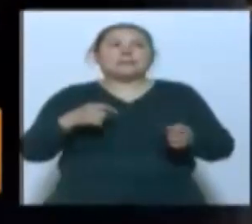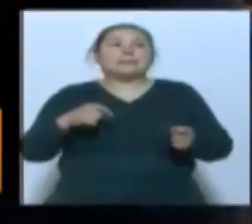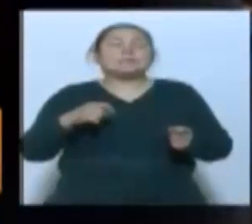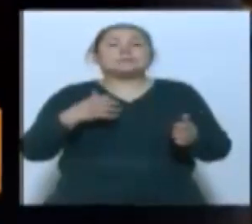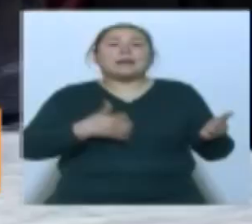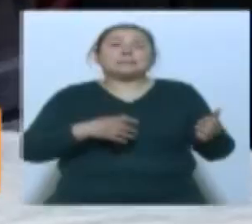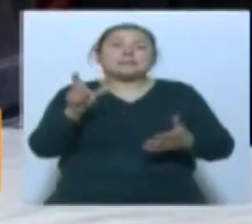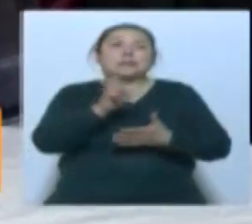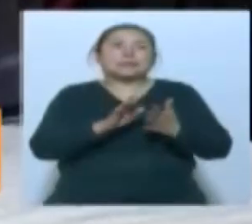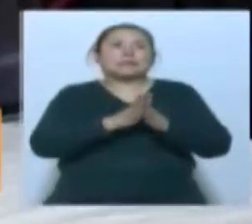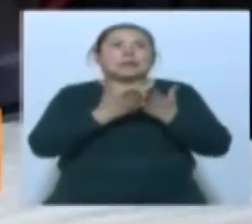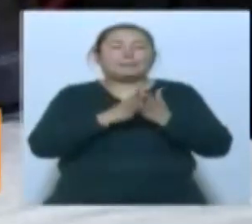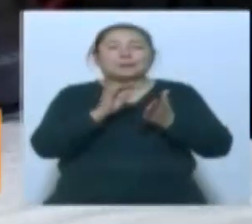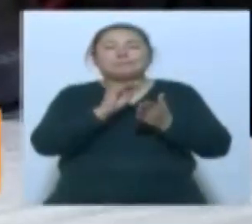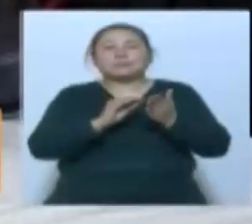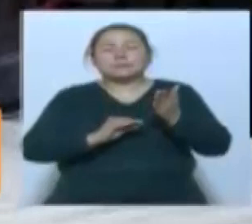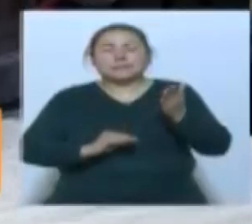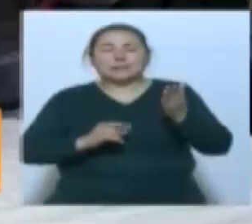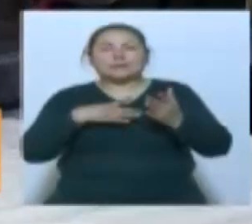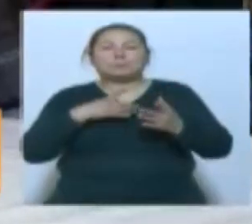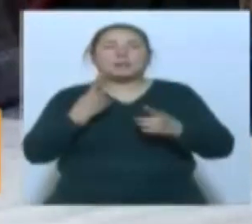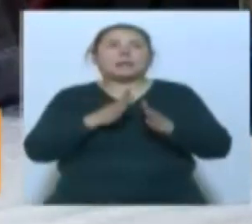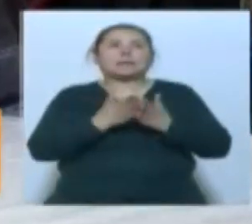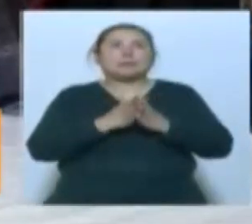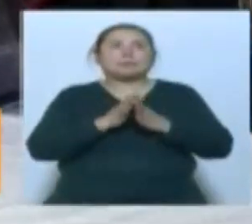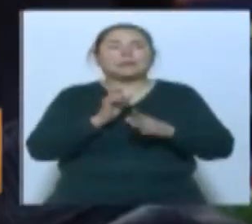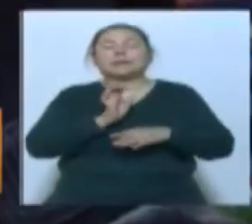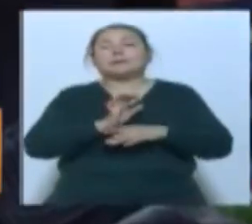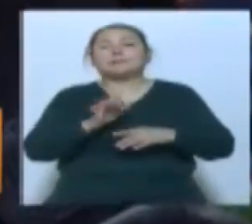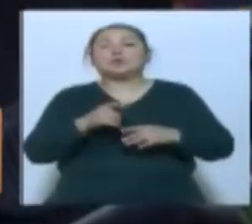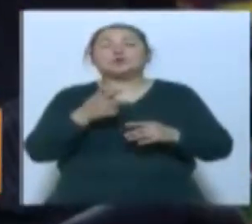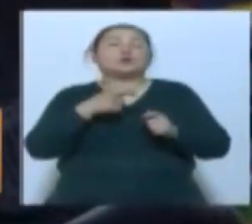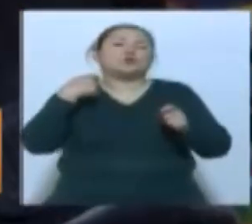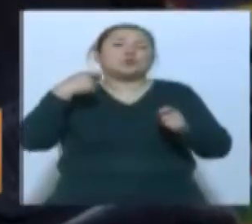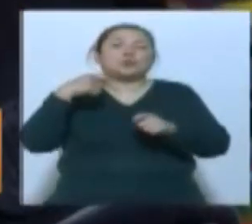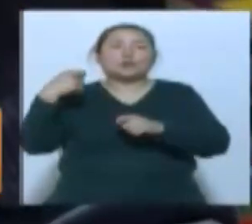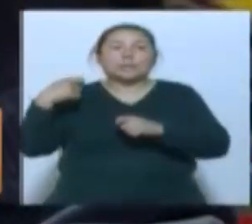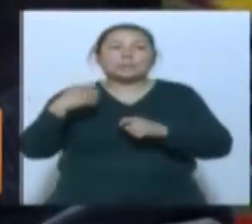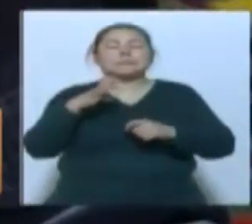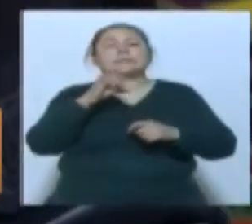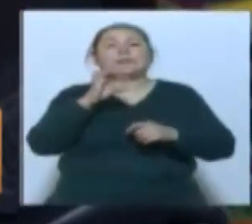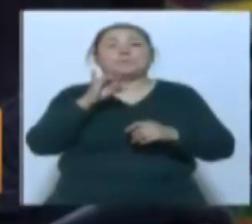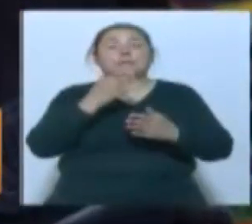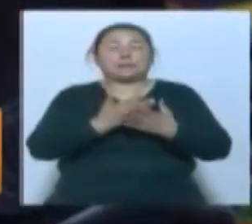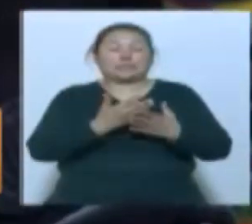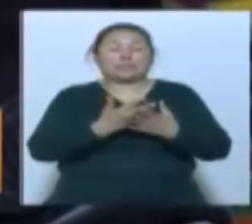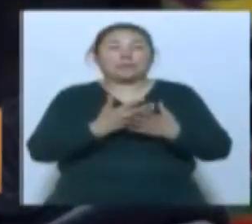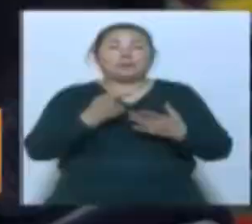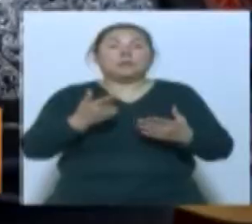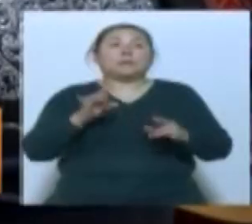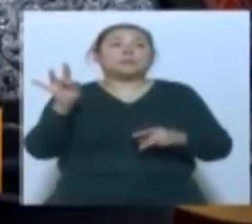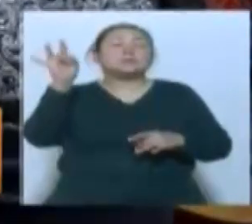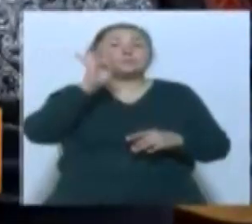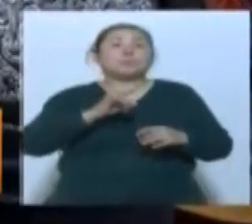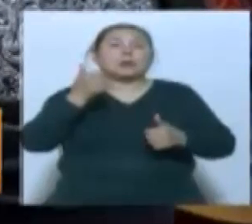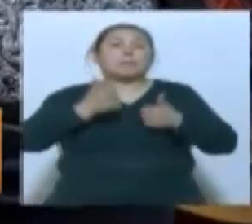«Ерім сарын» кітаптарының авторы. Биыл тағы да бір кітап жарыққа шықпақ. Түсірілімге жеткізген Сейітовтің ізінен ерген шәкірттері